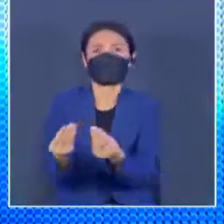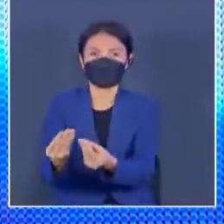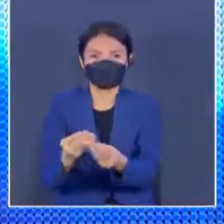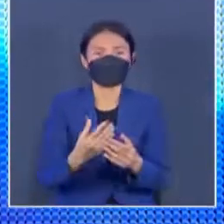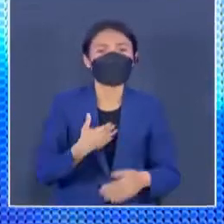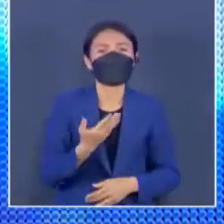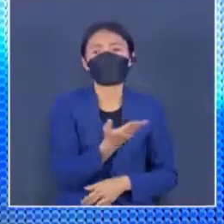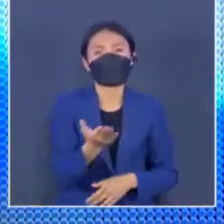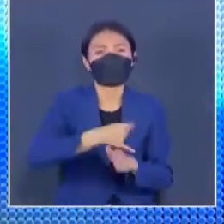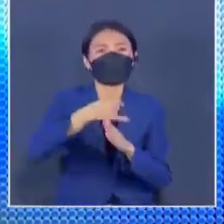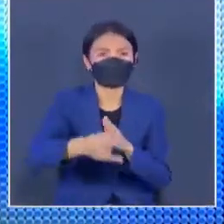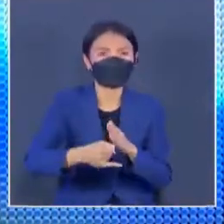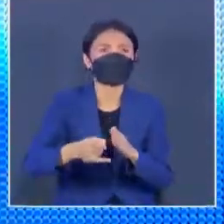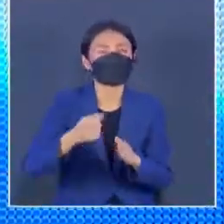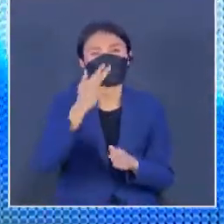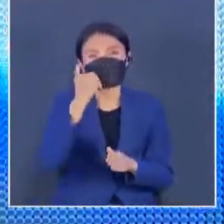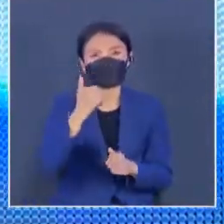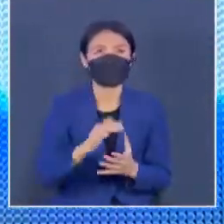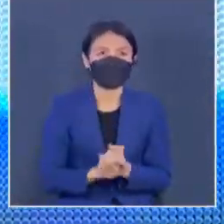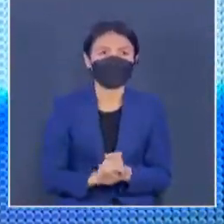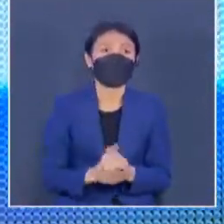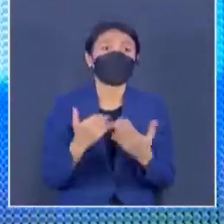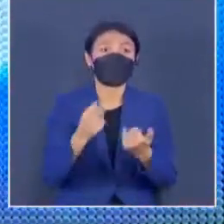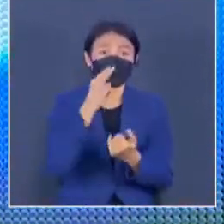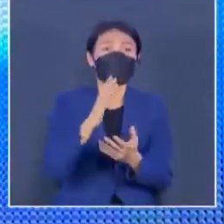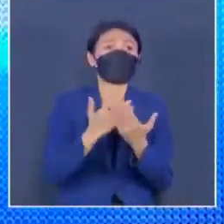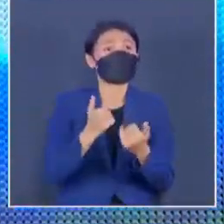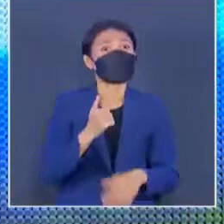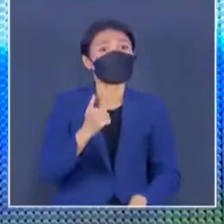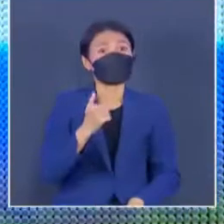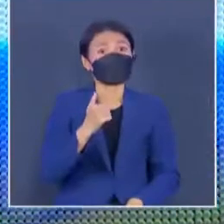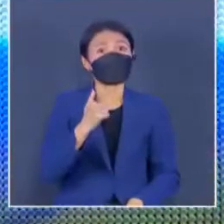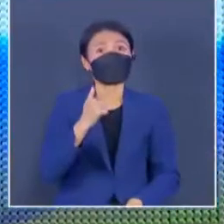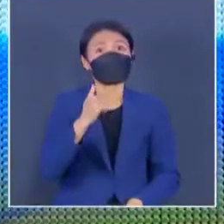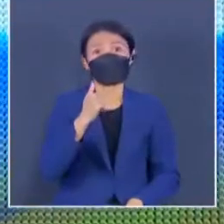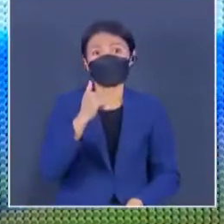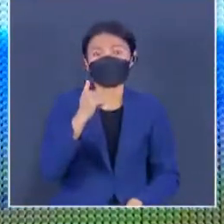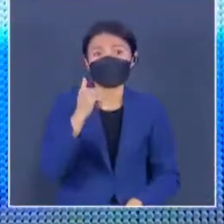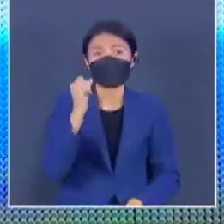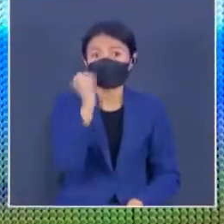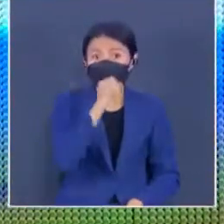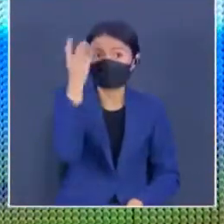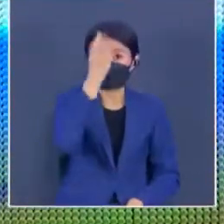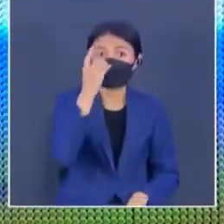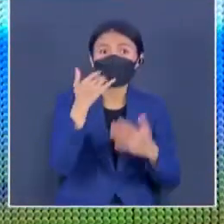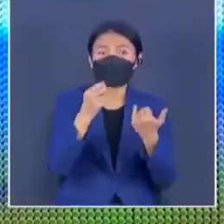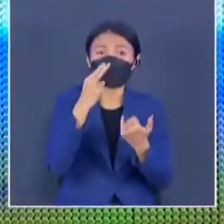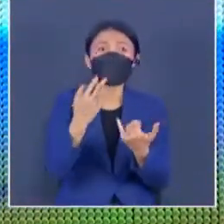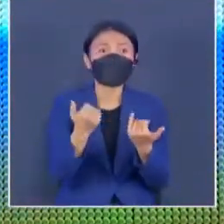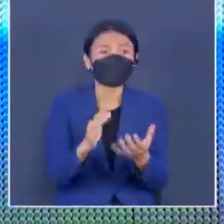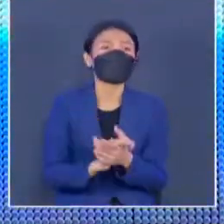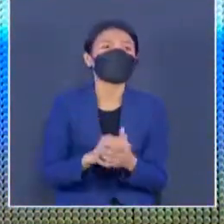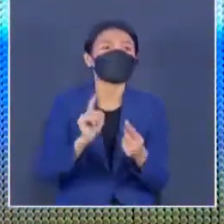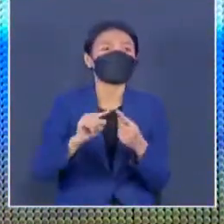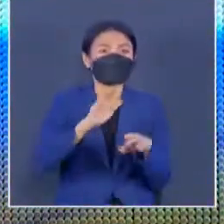คุณผู้ชมคะวันนี้เรามีนักร้องนักแสดงหนุ่มพีมธนบดีค่ะจะมาชวนทุกคนไปสนุกกับงานส่งท้ายปีเก่าต้อนรับปีใหม่อย่างปลอดภัยนะคะ